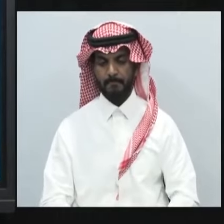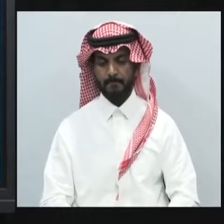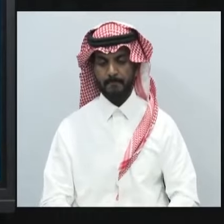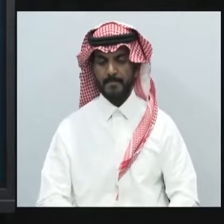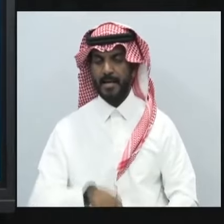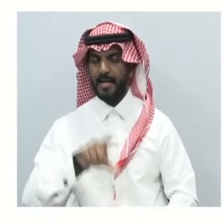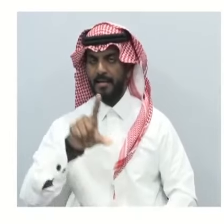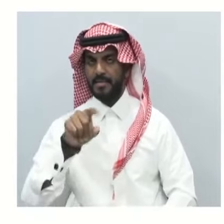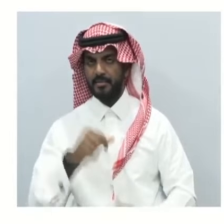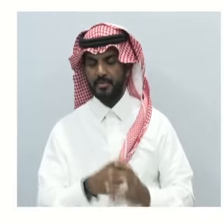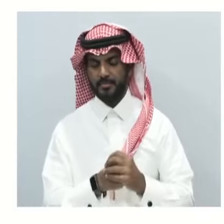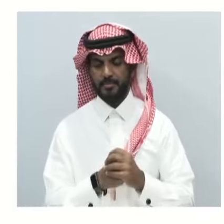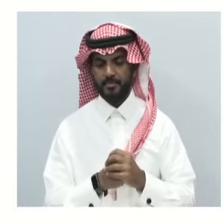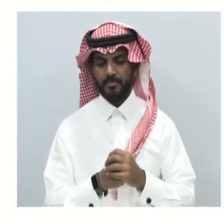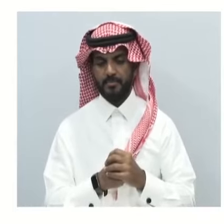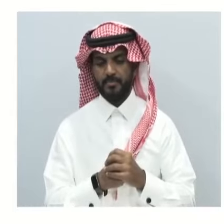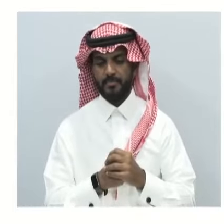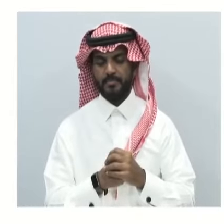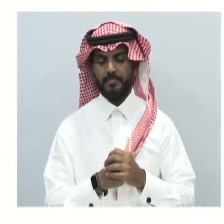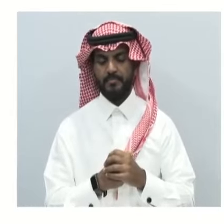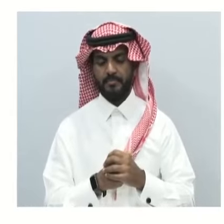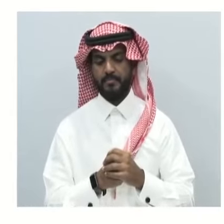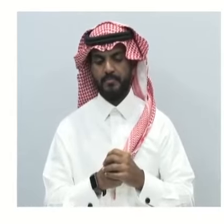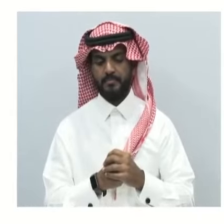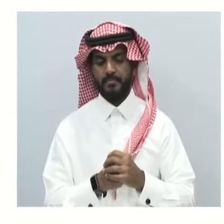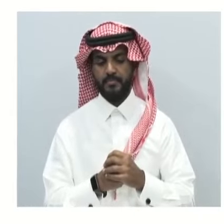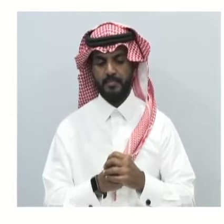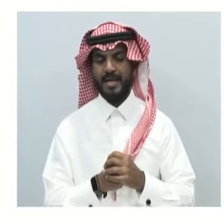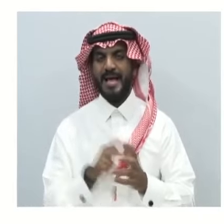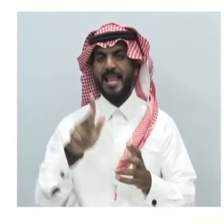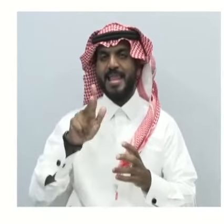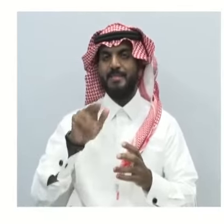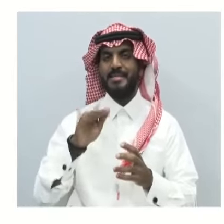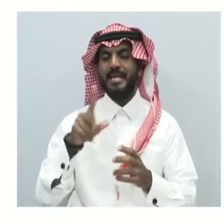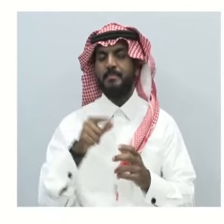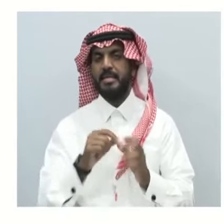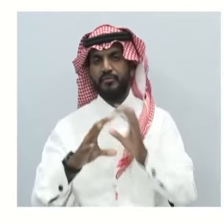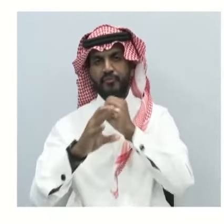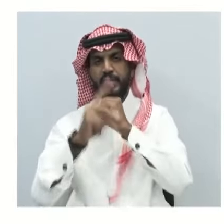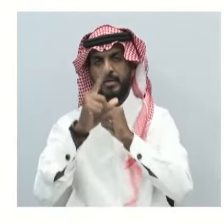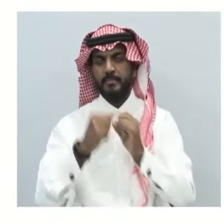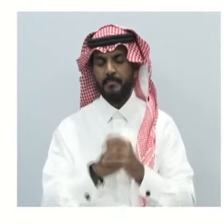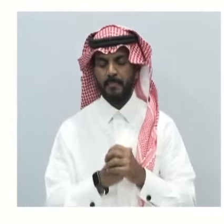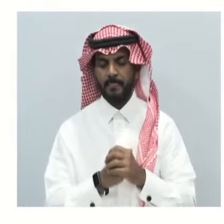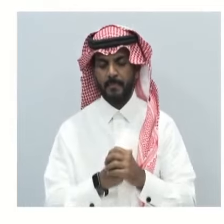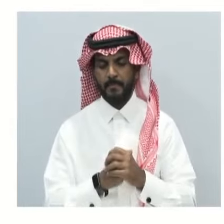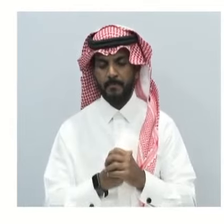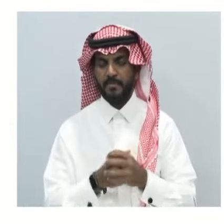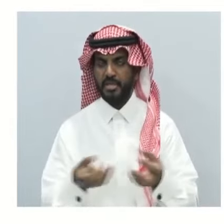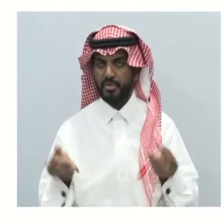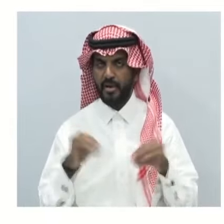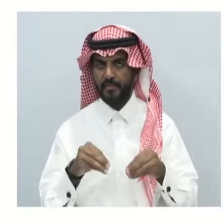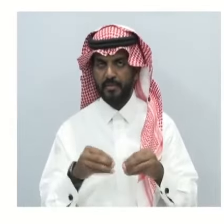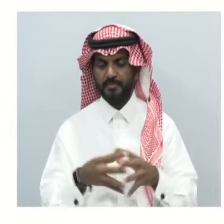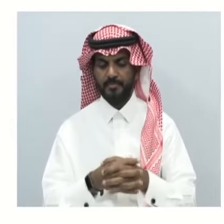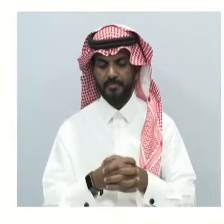احسنتم رائعون اذن من امثله هذه التقنيات نذكر المسابير الفضائيه اضافه الى